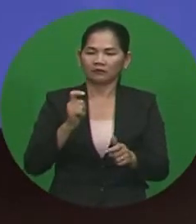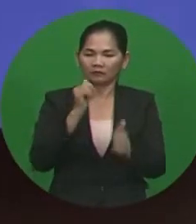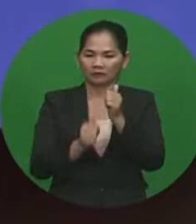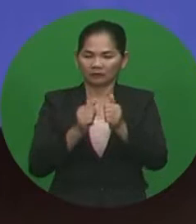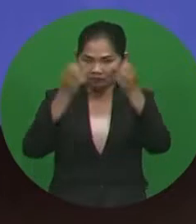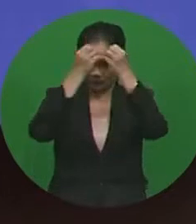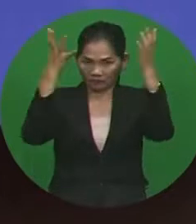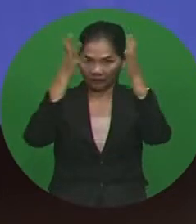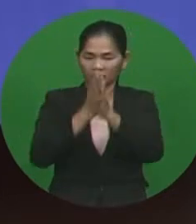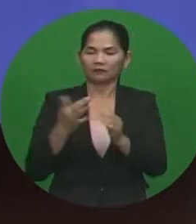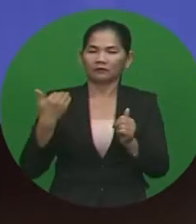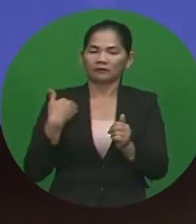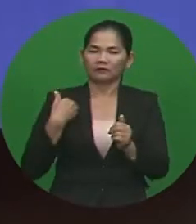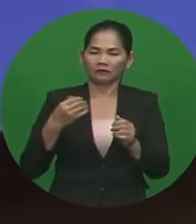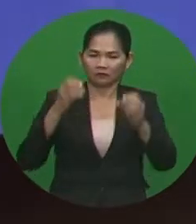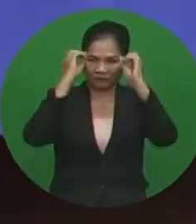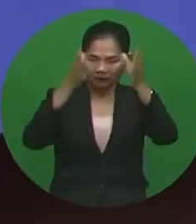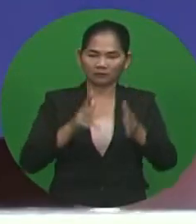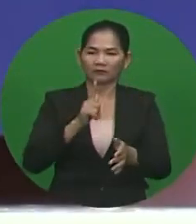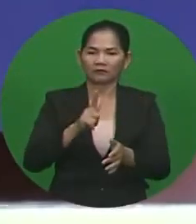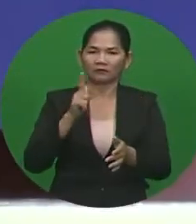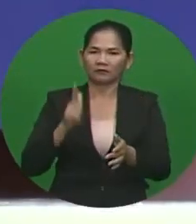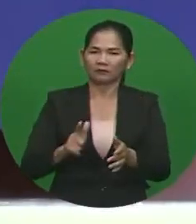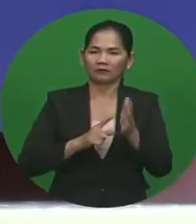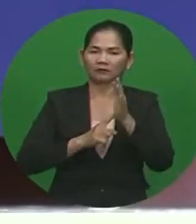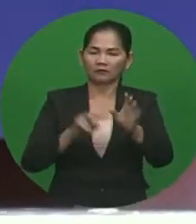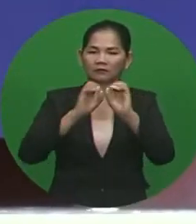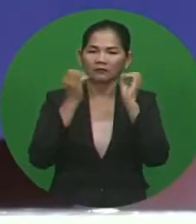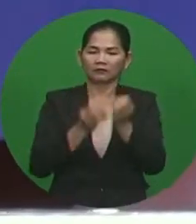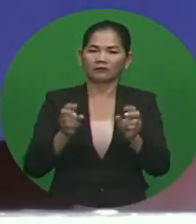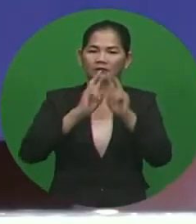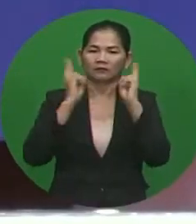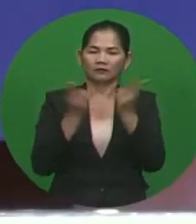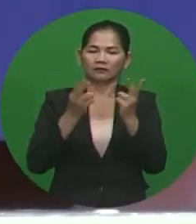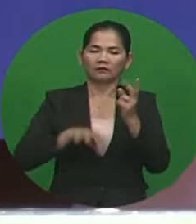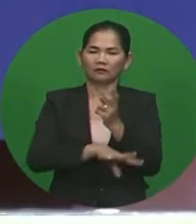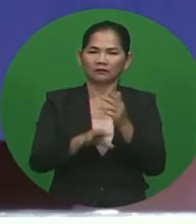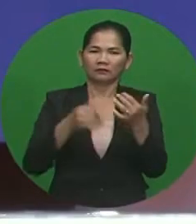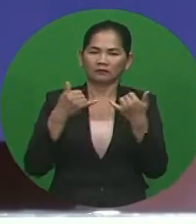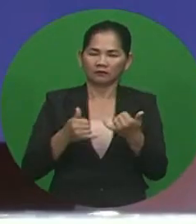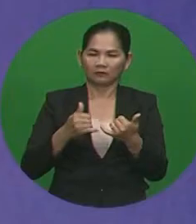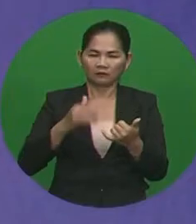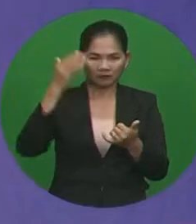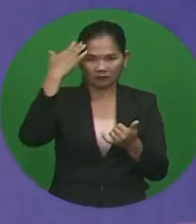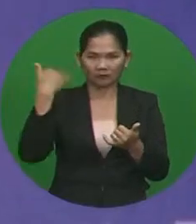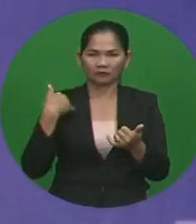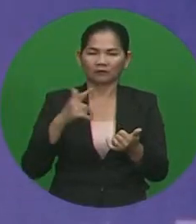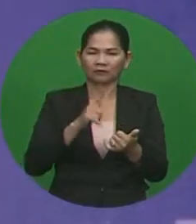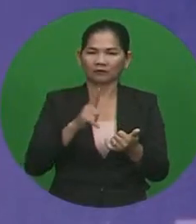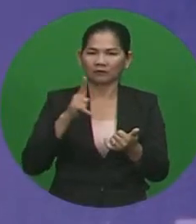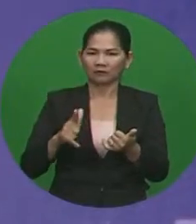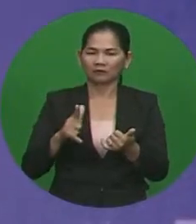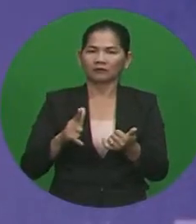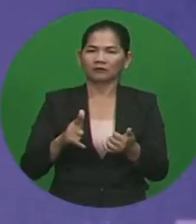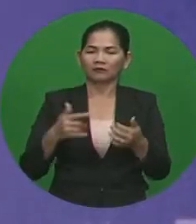ក្រសួងព័ត៌មានលោកសាដាយូម៉ាអាឡាមតំណាងអង្គការ UNESCO ប្រចាំកម្ពុជាលោកស្រីខាមីឡាអូ